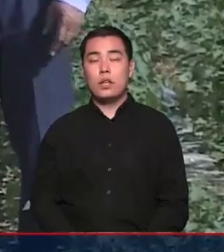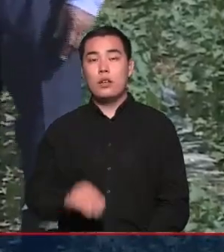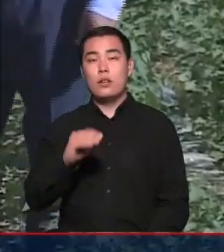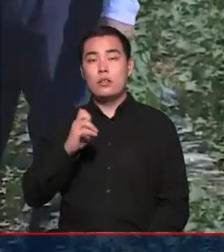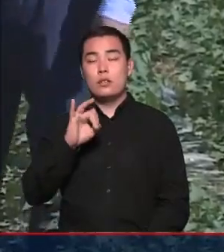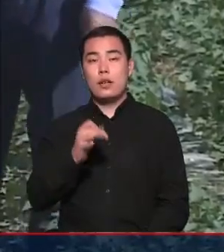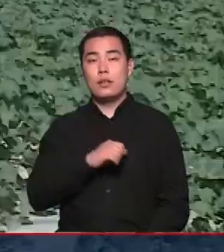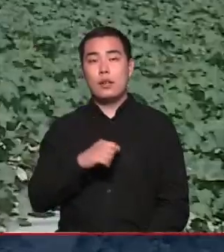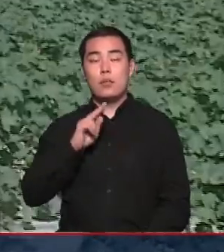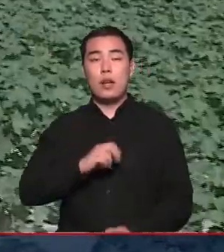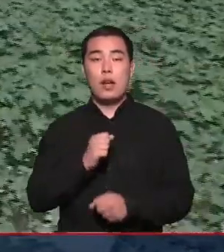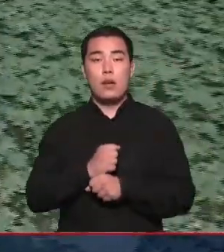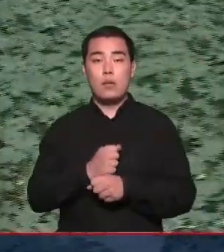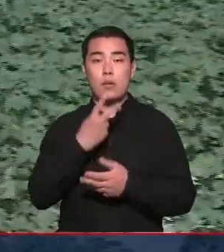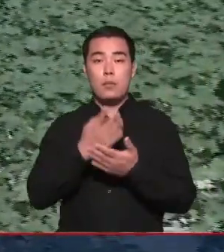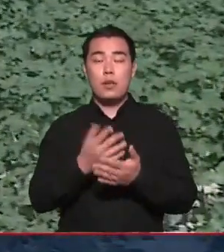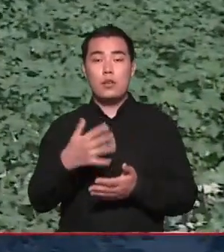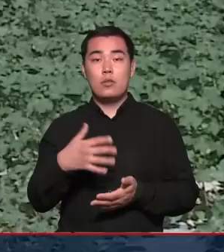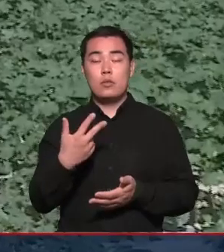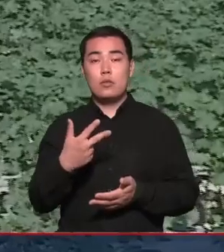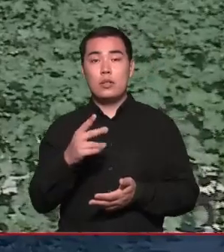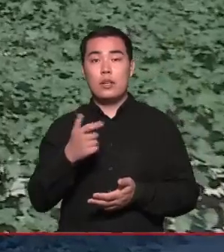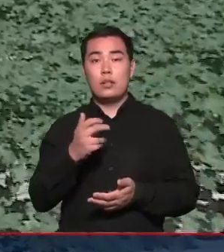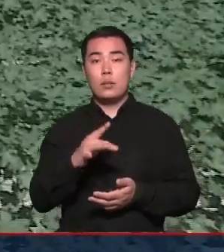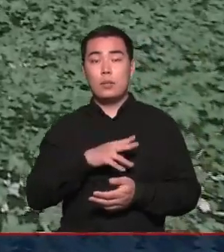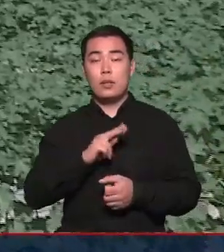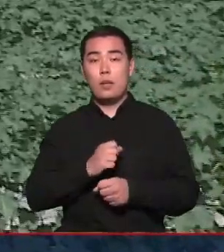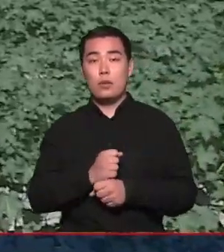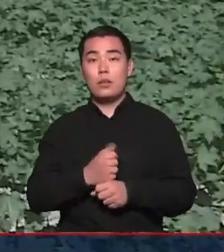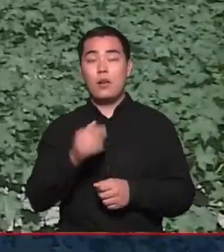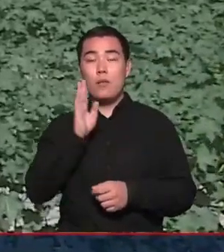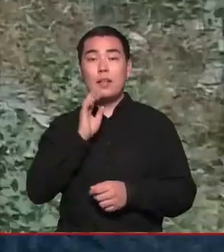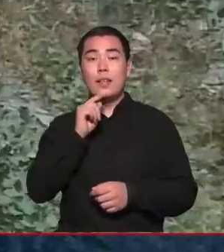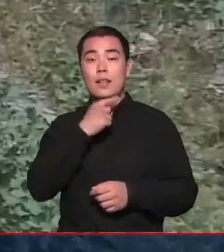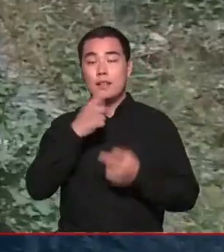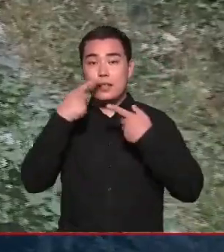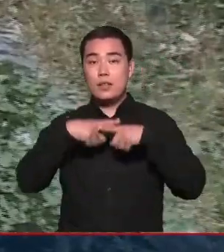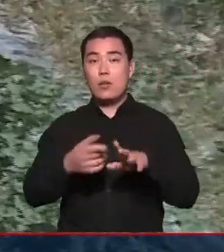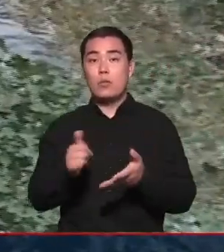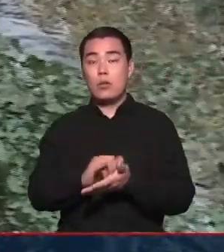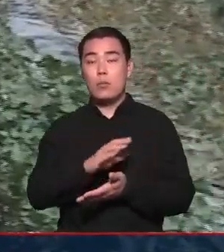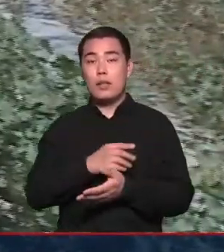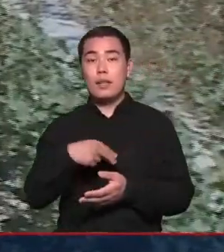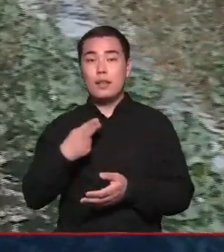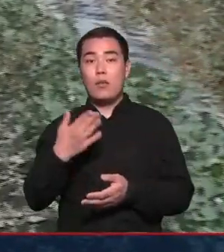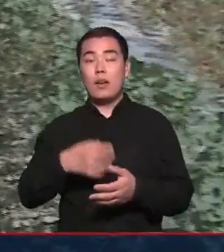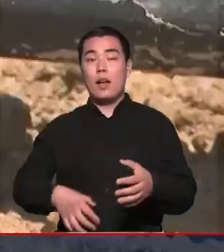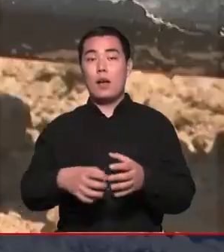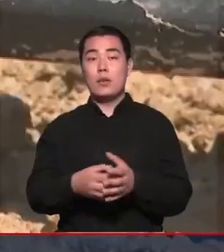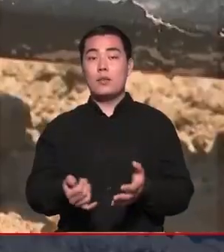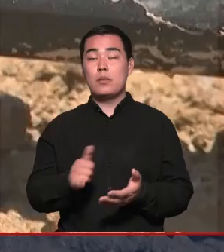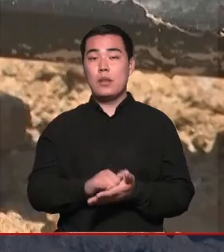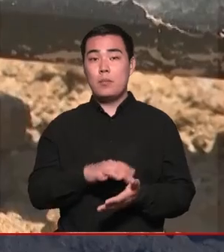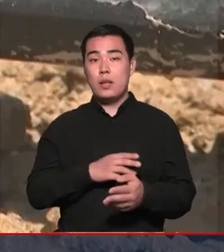Жетісайлық диқан Смайыл Әуез биыл 25 гектарға мақта еккен, енді сол алқапқа суын үнемдейтін технология енгізді. Оны қытайлық компания орнатып